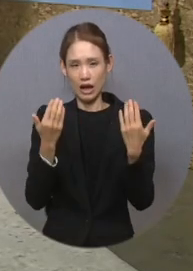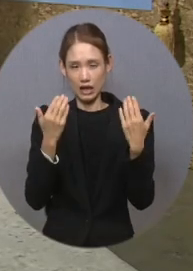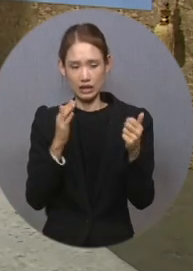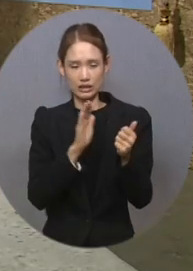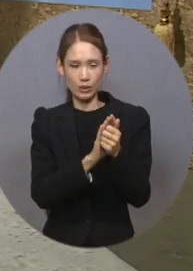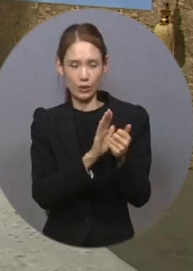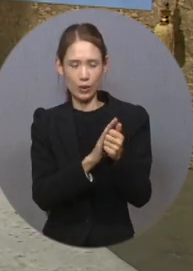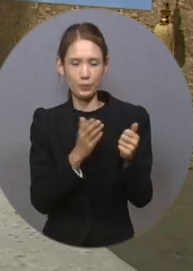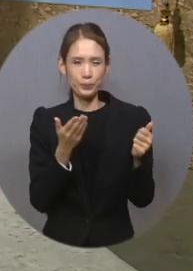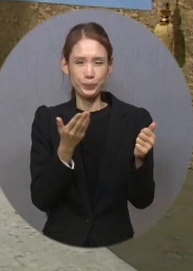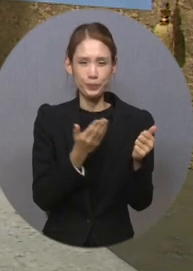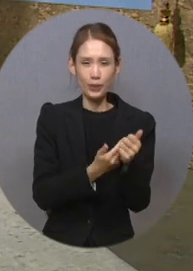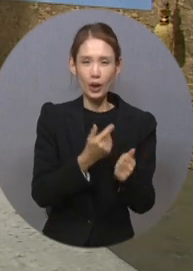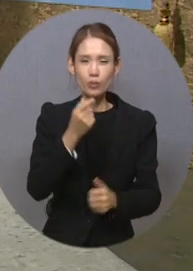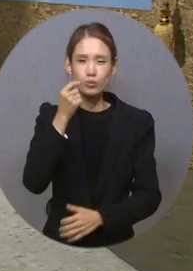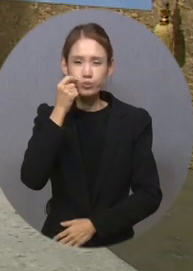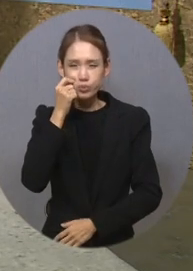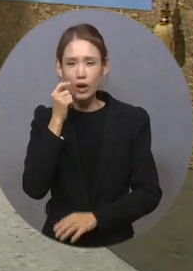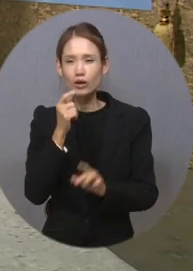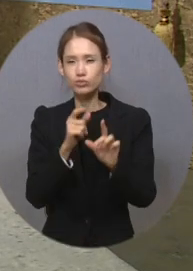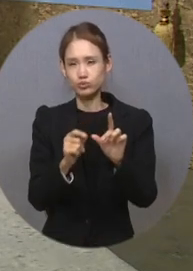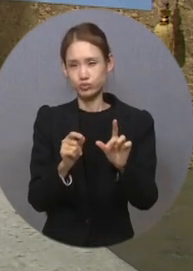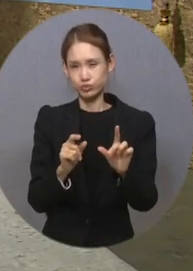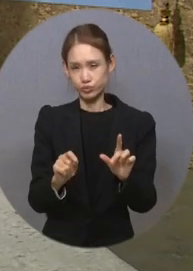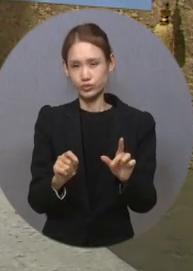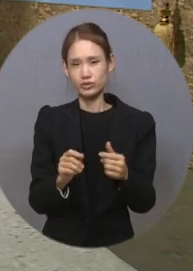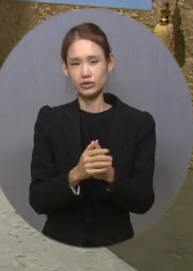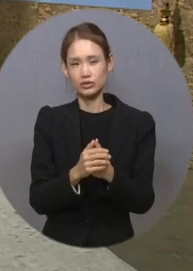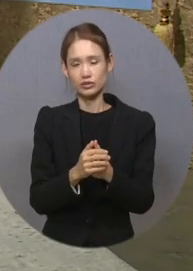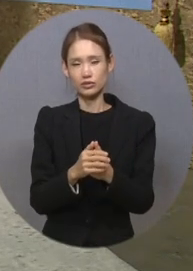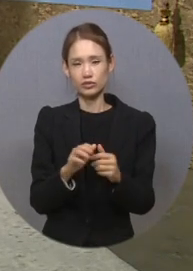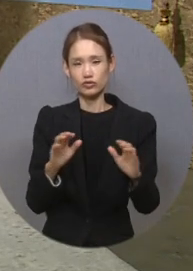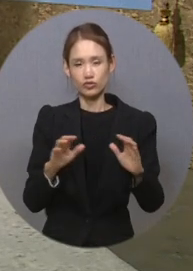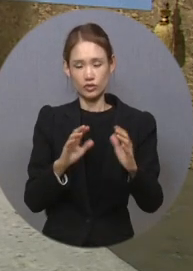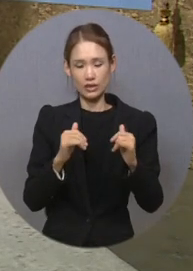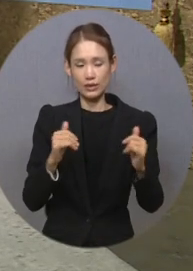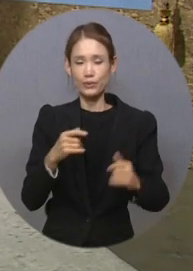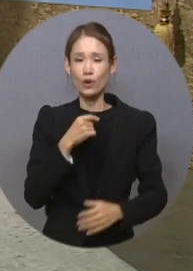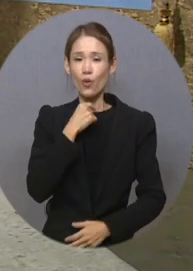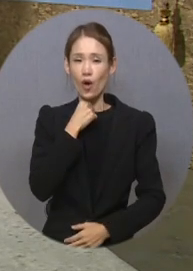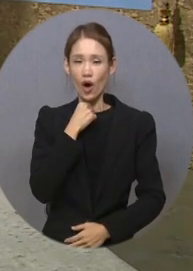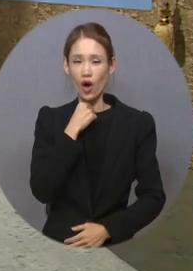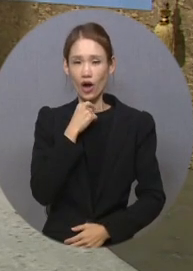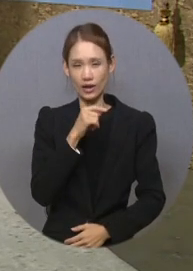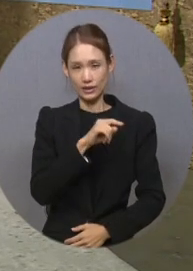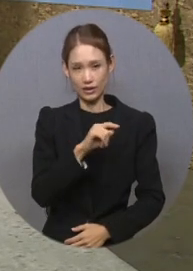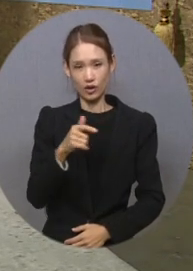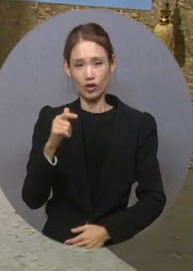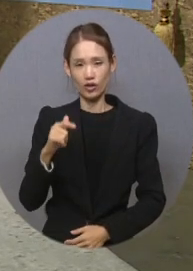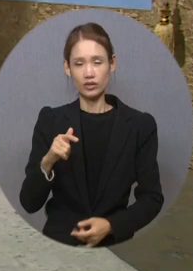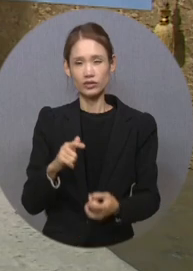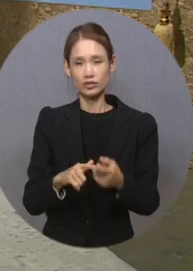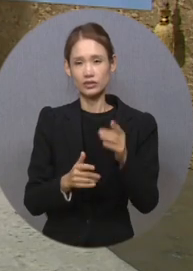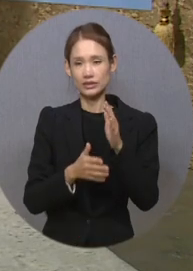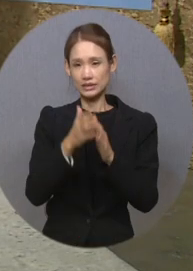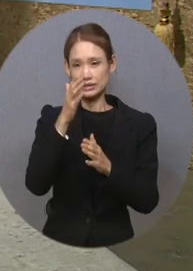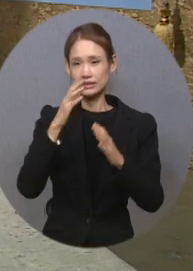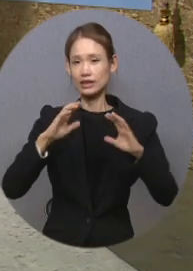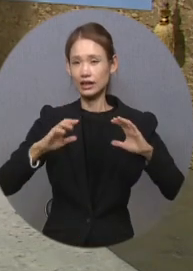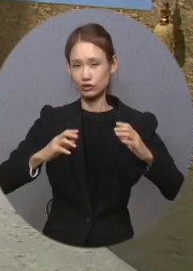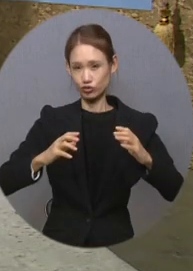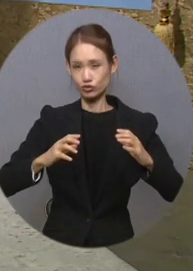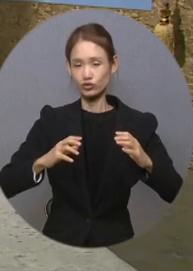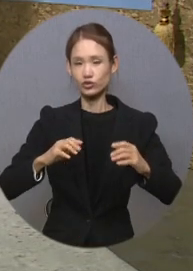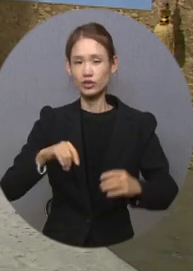못하는 부분까지도 네. 세밀하게 챙기고 네. 계시네요. 우리 시민들의 그 이 바라는 거 네. 이런 거를 이제 시 당국이